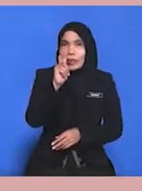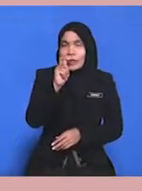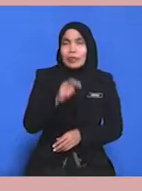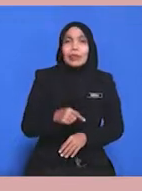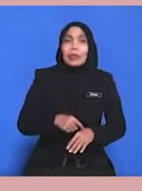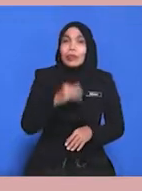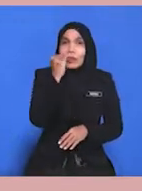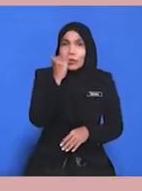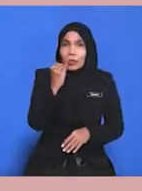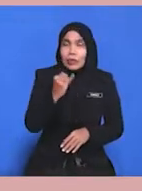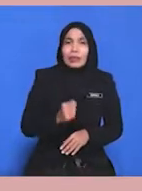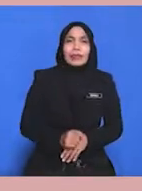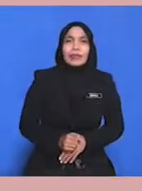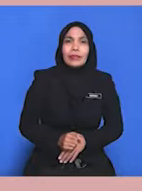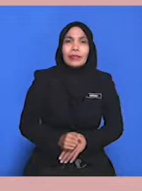2, 3 atau 4 bye.